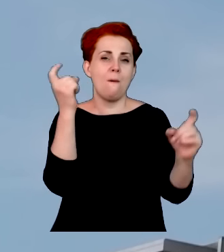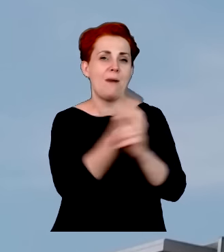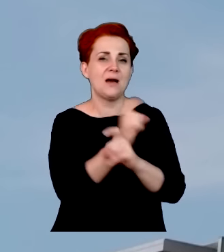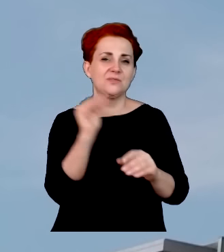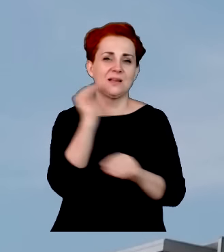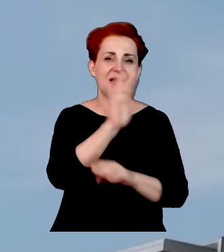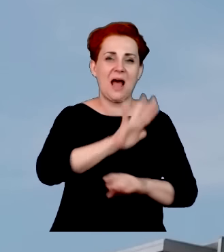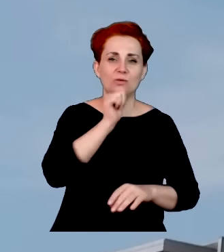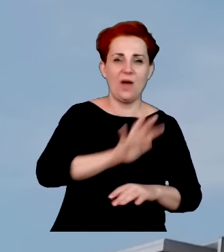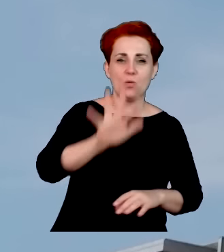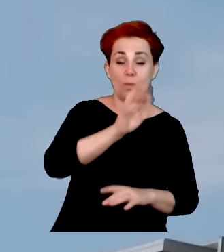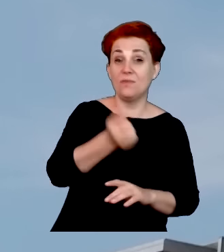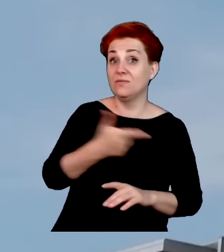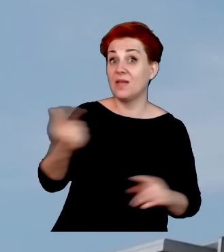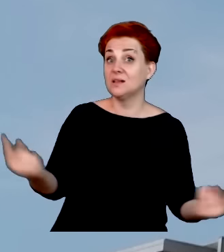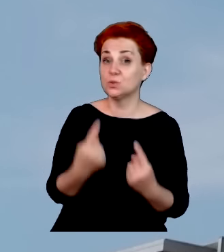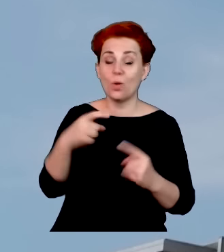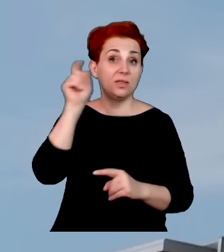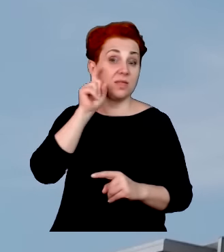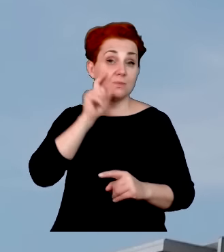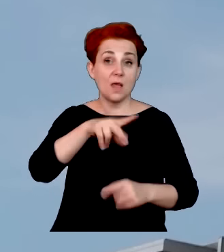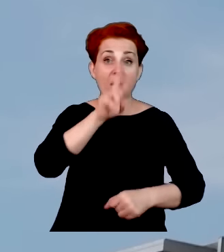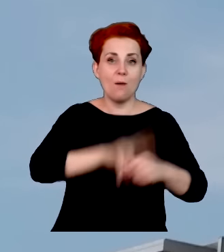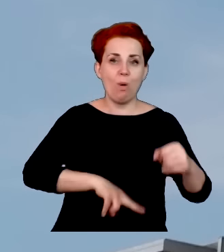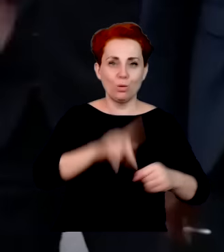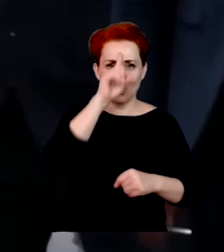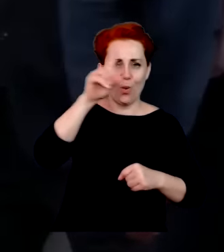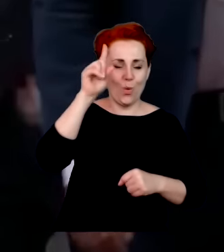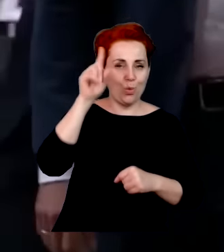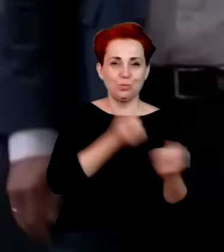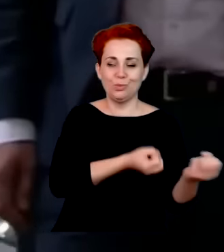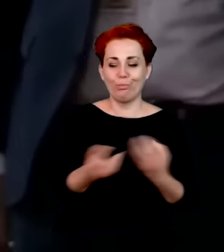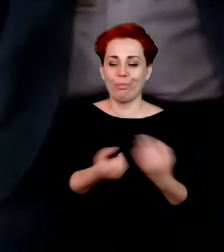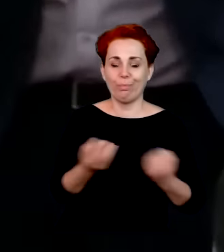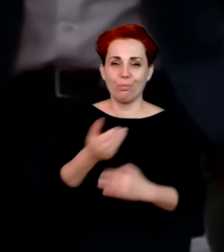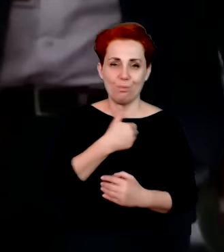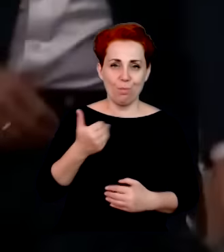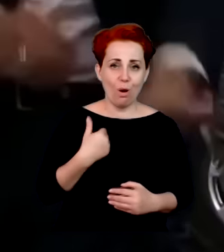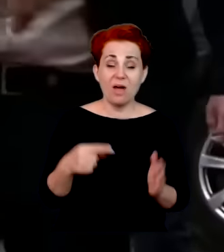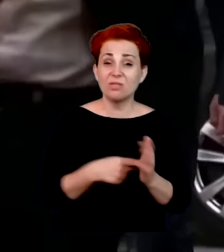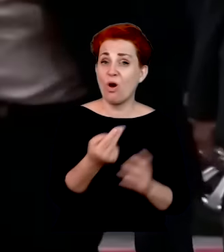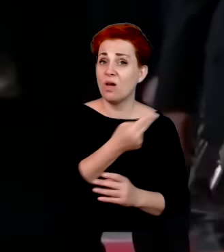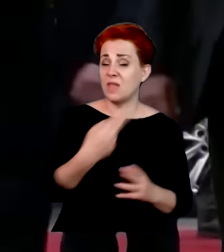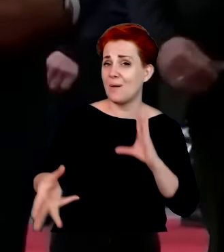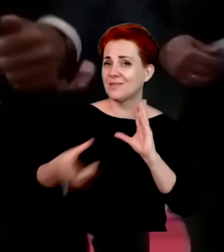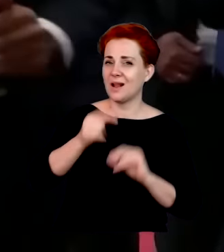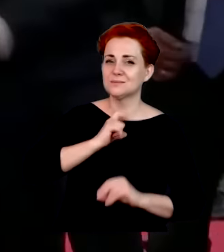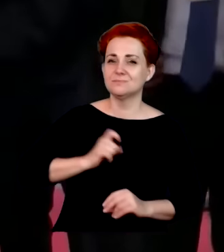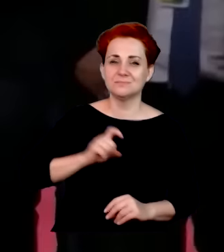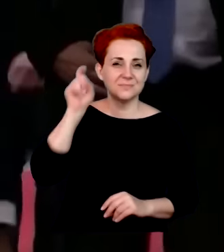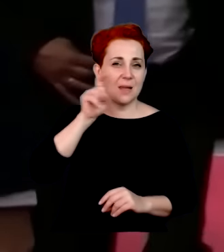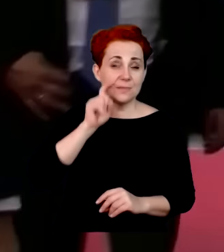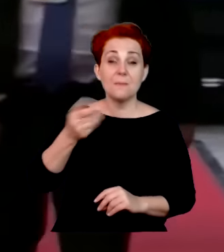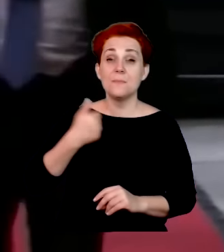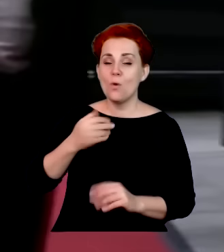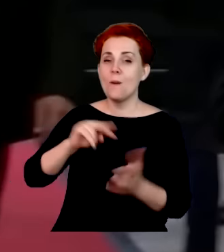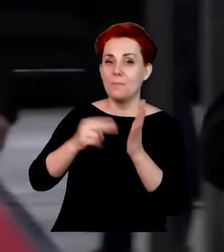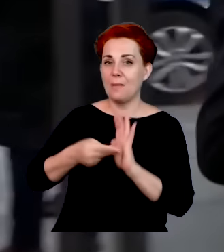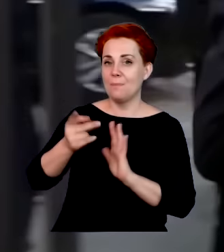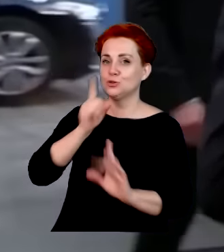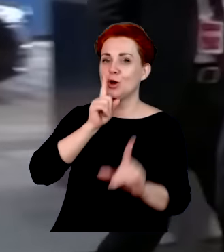W wielu przypadkach to niemiecka policja podwozi nielegalnych migrantów do Polski. Na ten temat z kanclerzem Olafem Scholzem miał rozmawiać premier Donald Tusk.